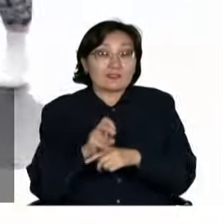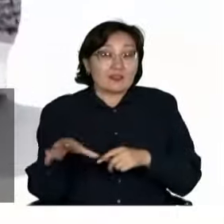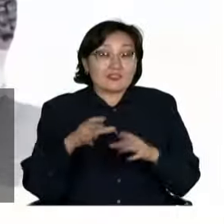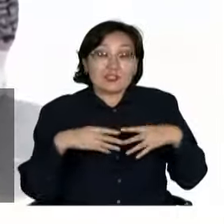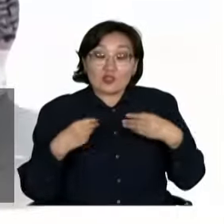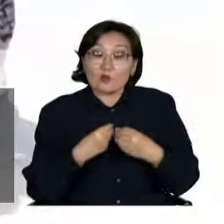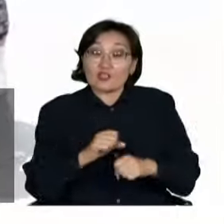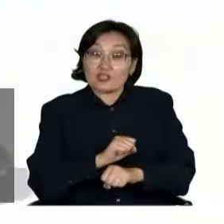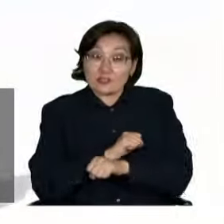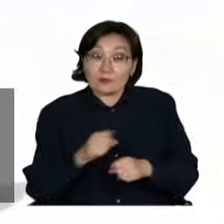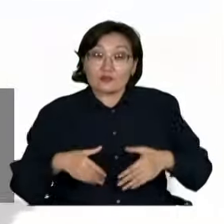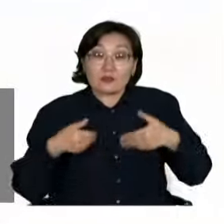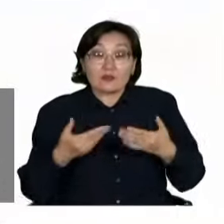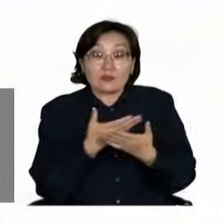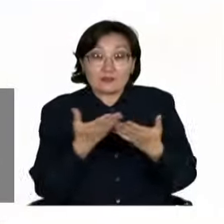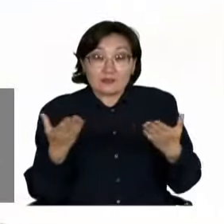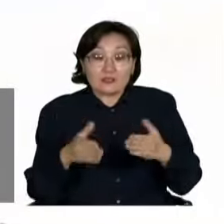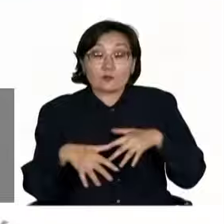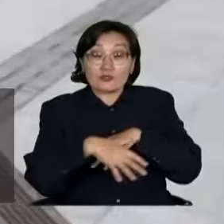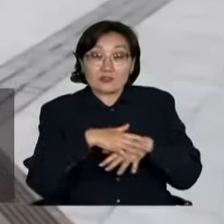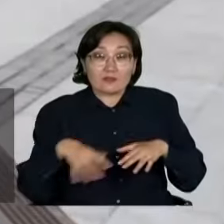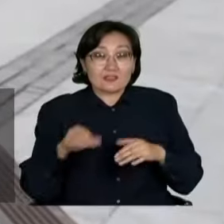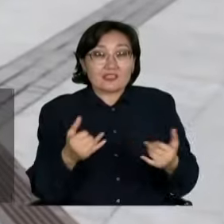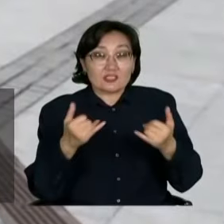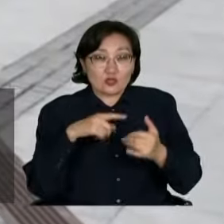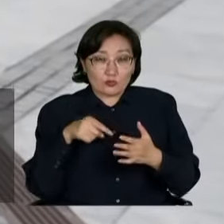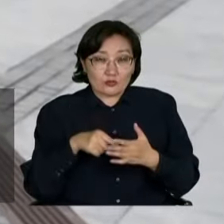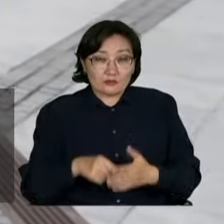семьями отдыхают. Поздравляю всех астанчан, всех гостей.